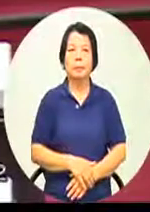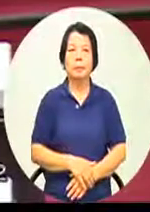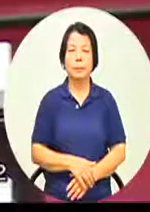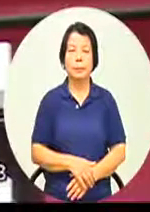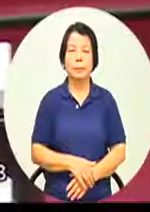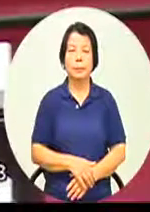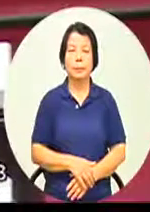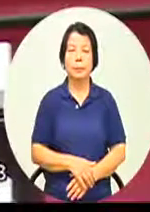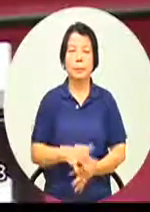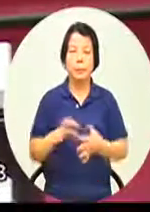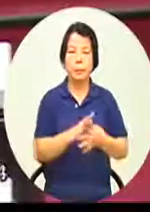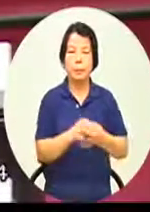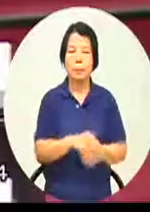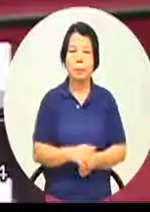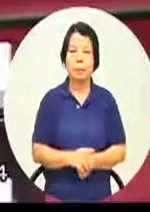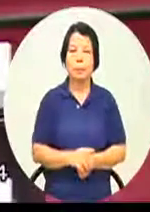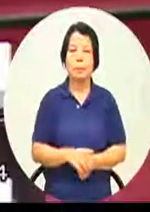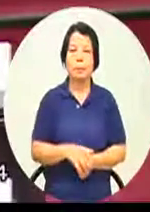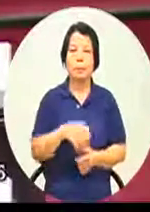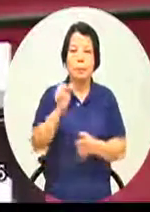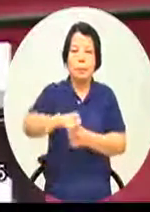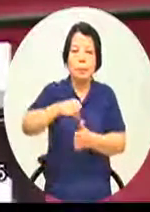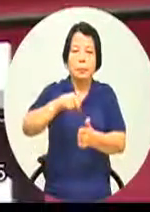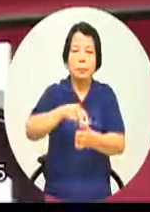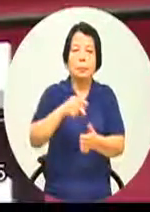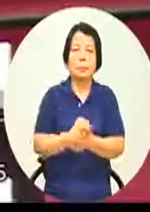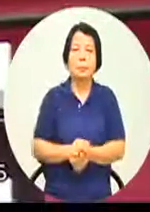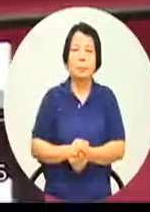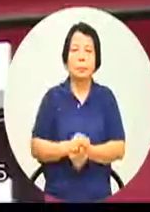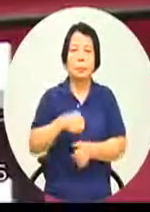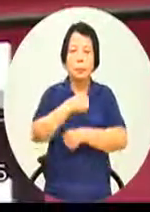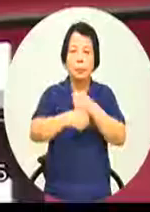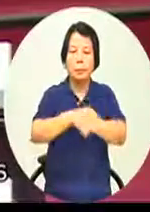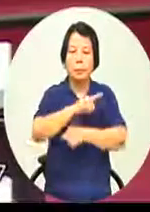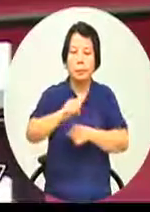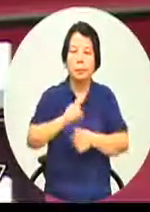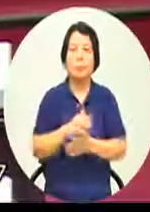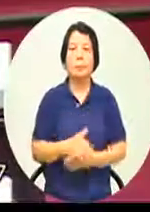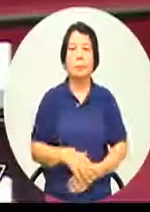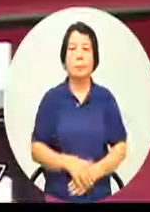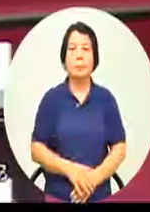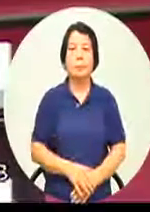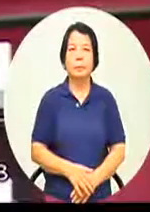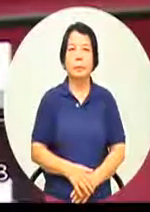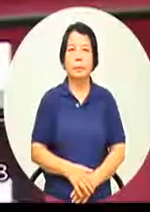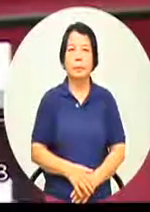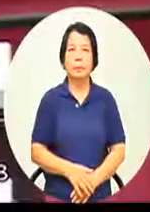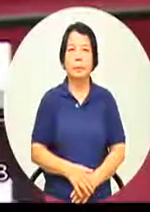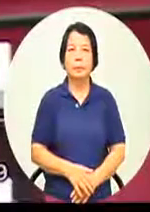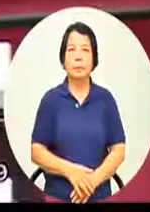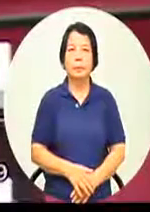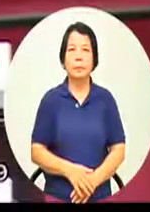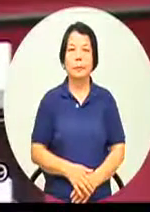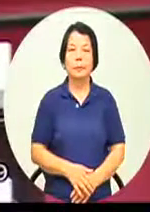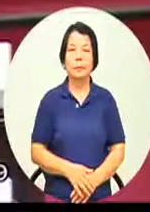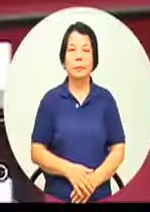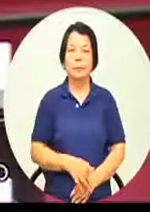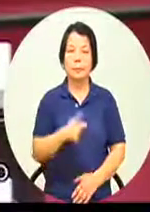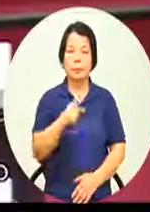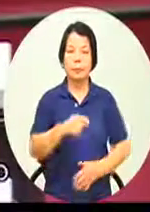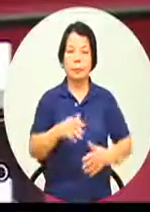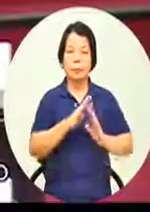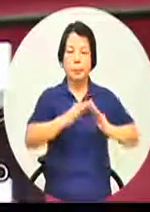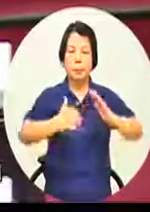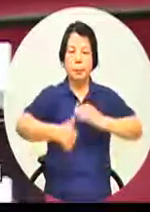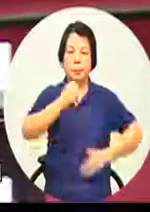于认养我们的这些权资啦，这的一个指示，然后他建议啦，各